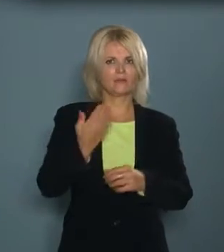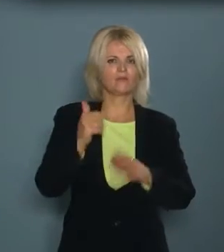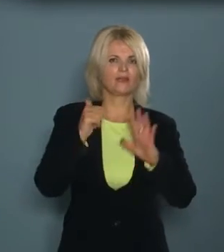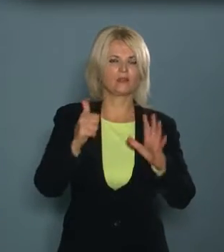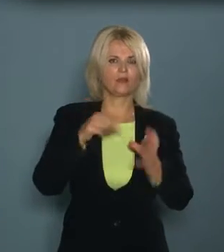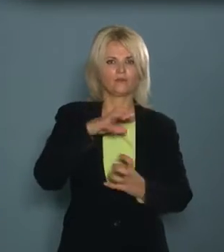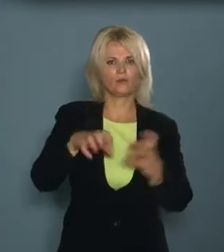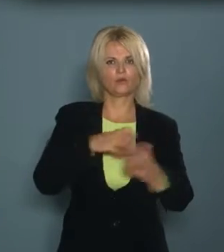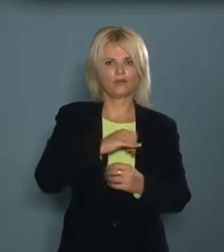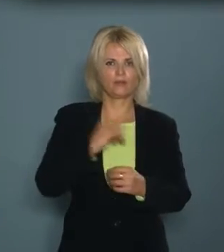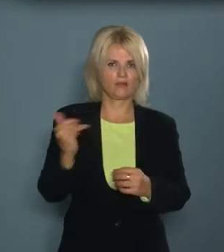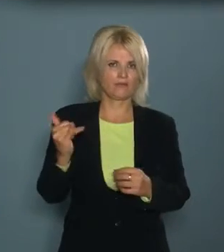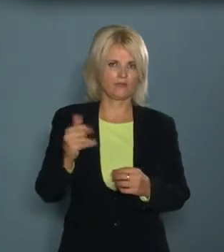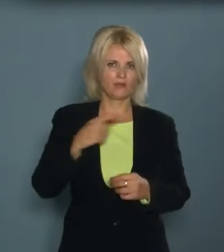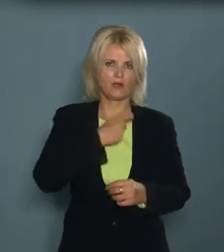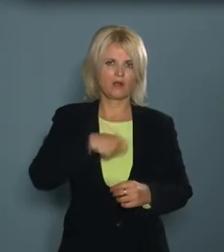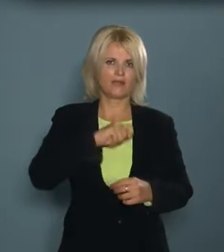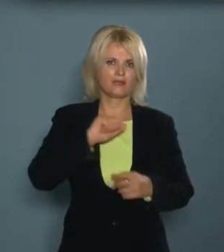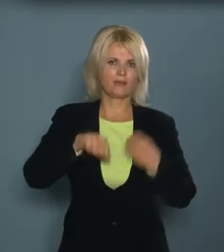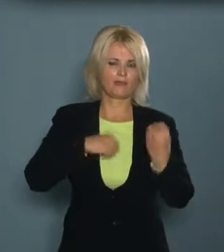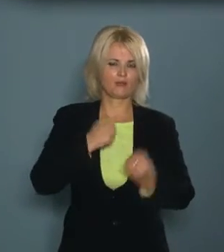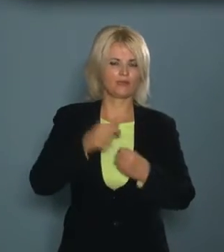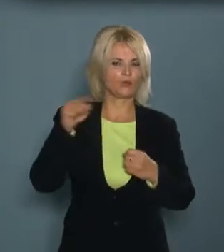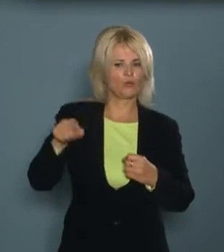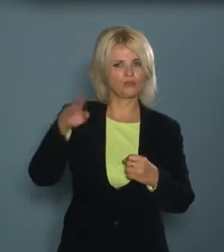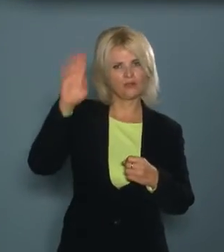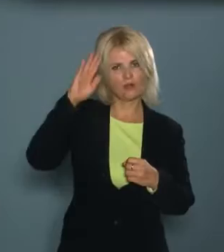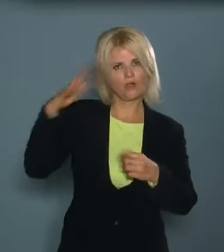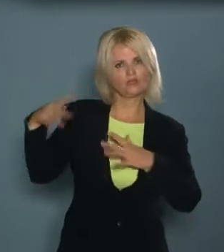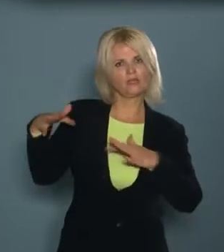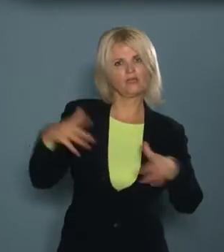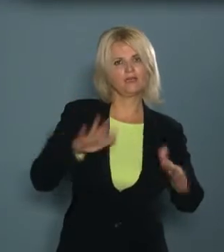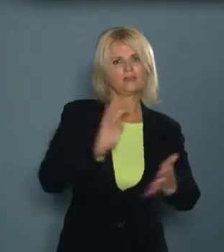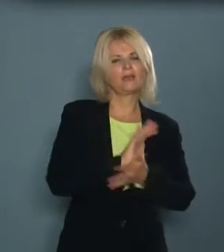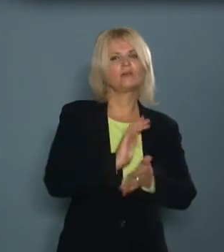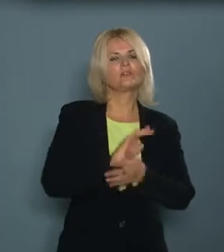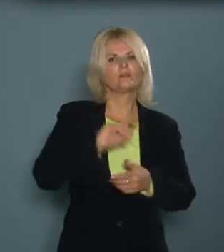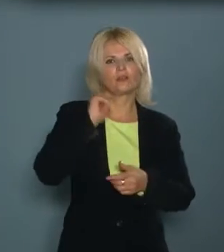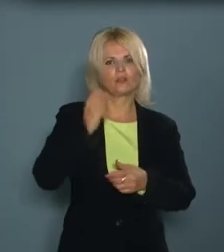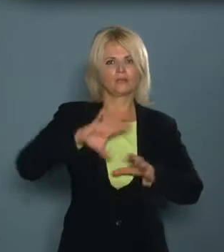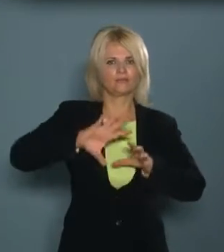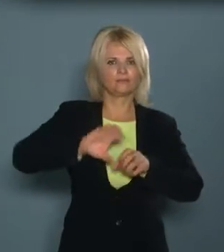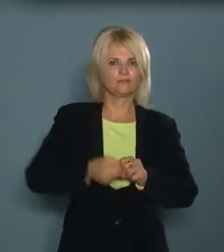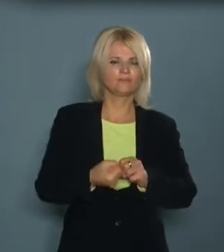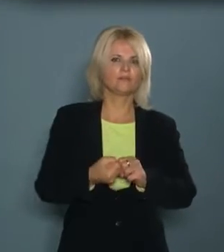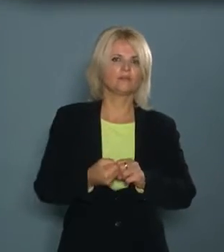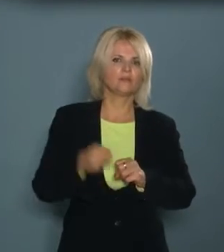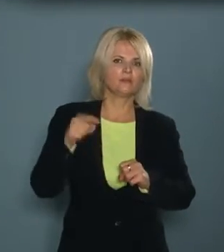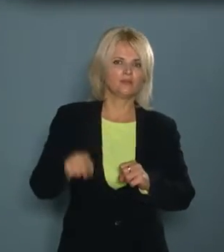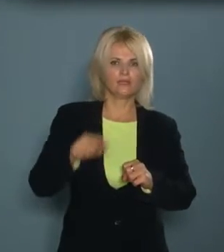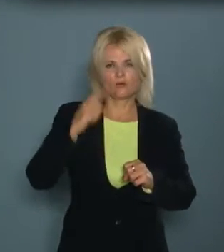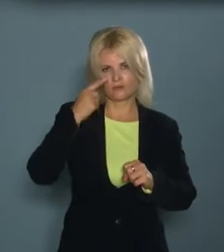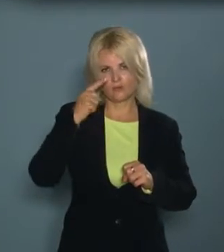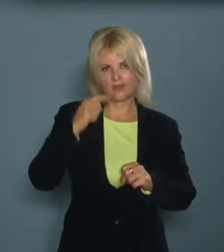1956 forradalmi esztendejében a lengyel megmozdulásokat az ottani hadseregre támaszkodva sikerült elfojtani, itthon azonban a